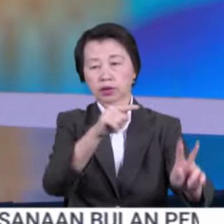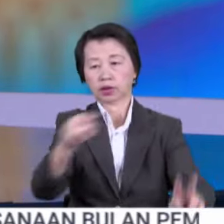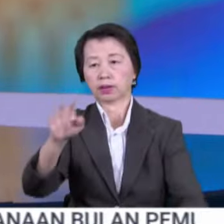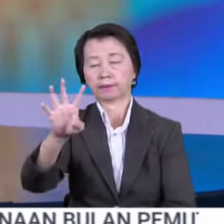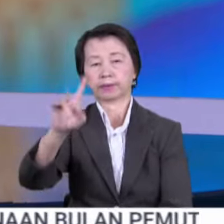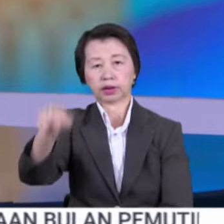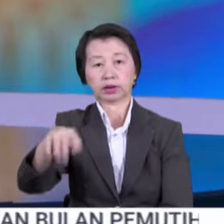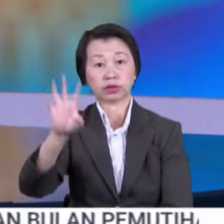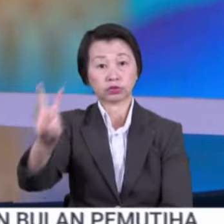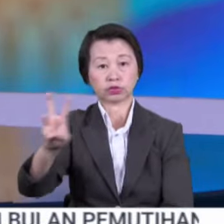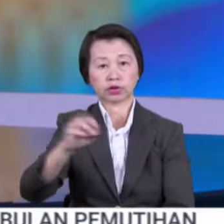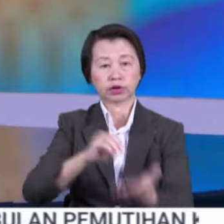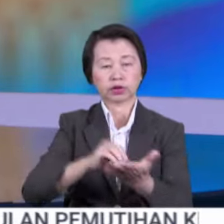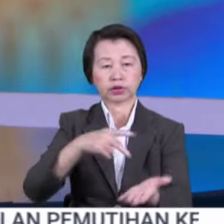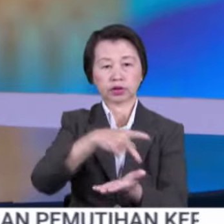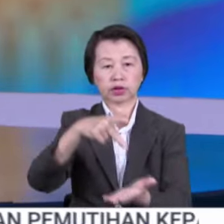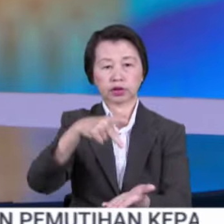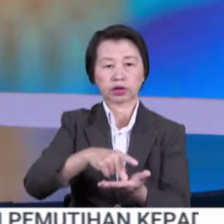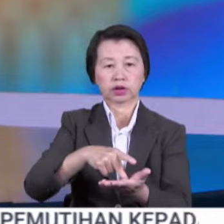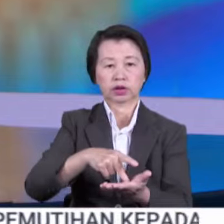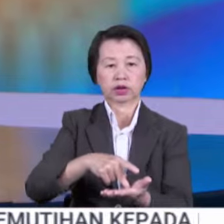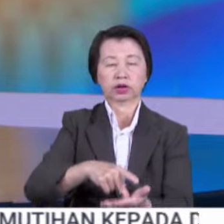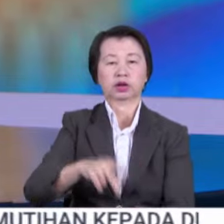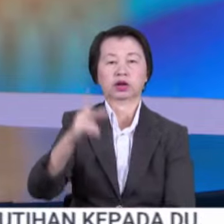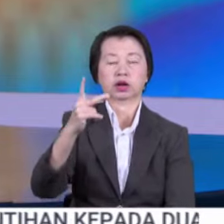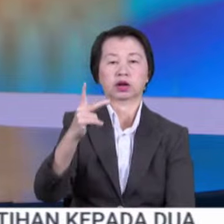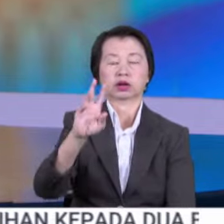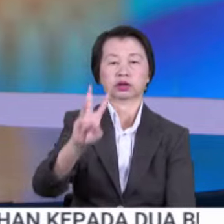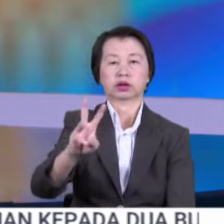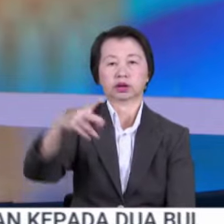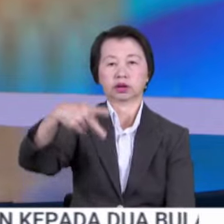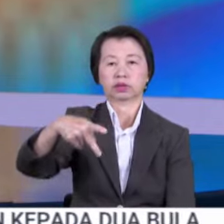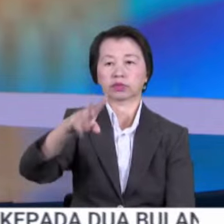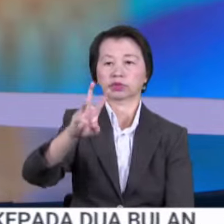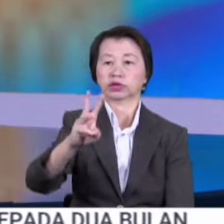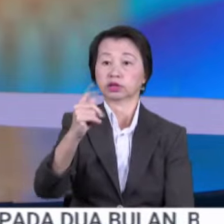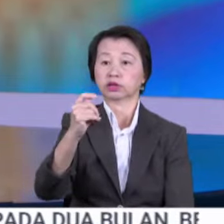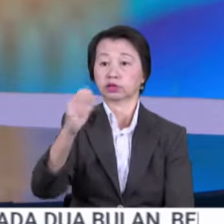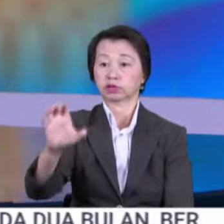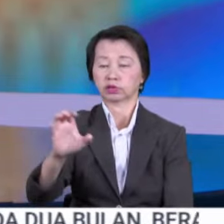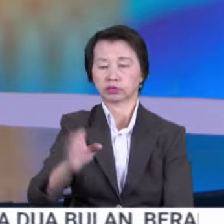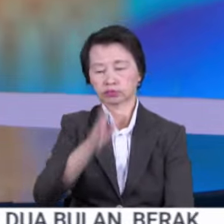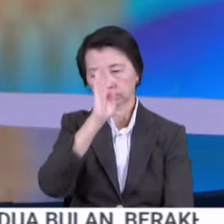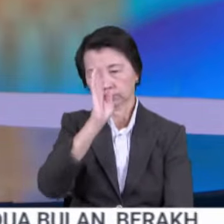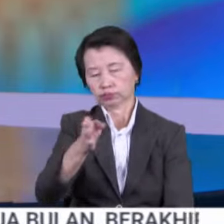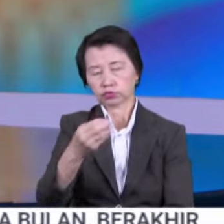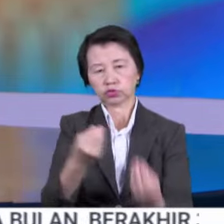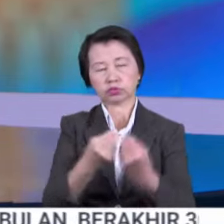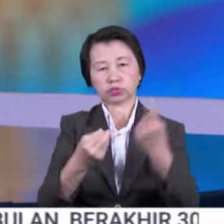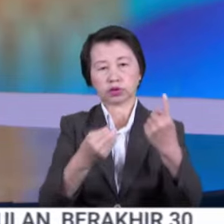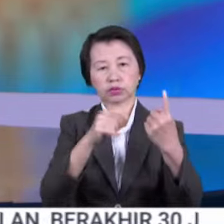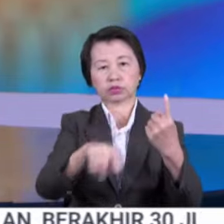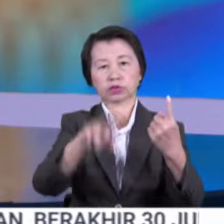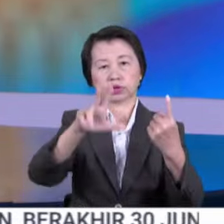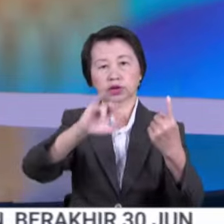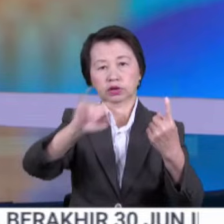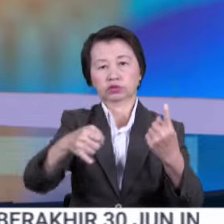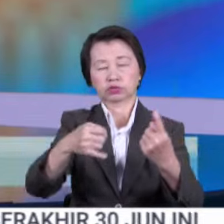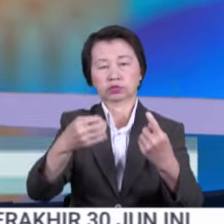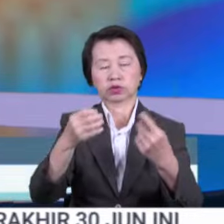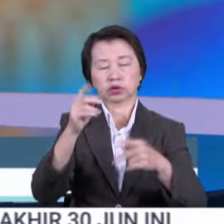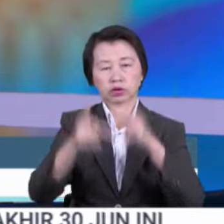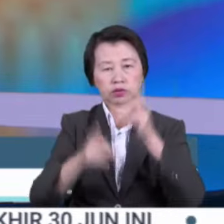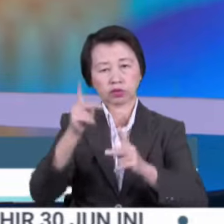4 Juni di pusat dagangan dunia WC Kuala Lumpur 3 juta jumlah